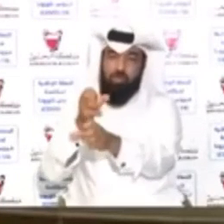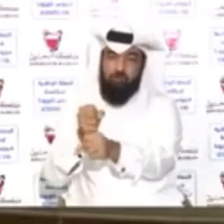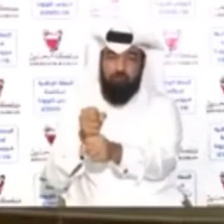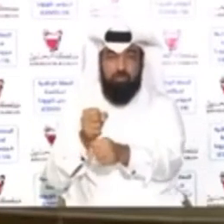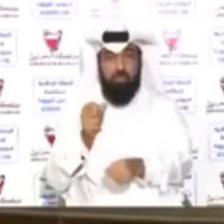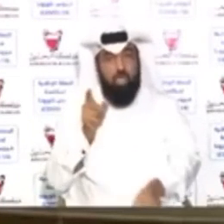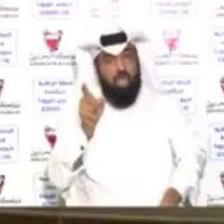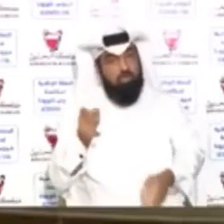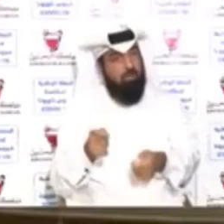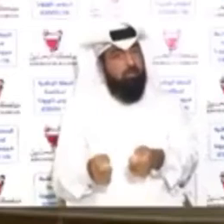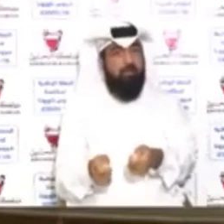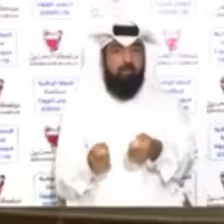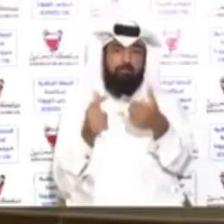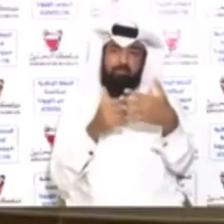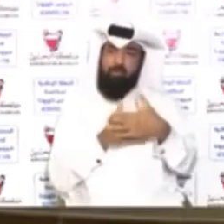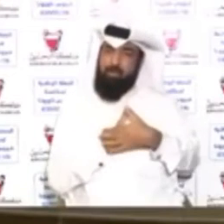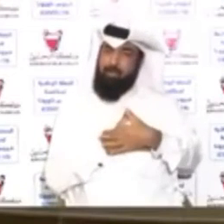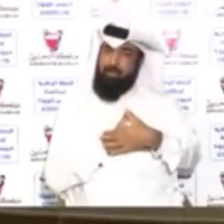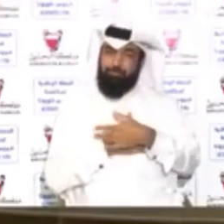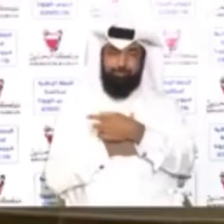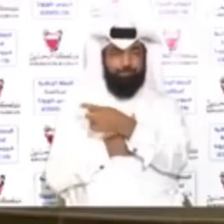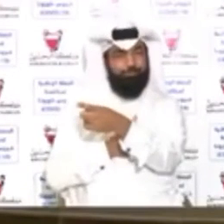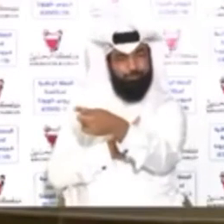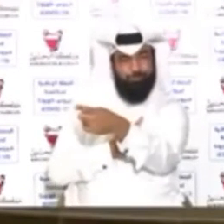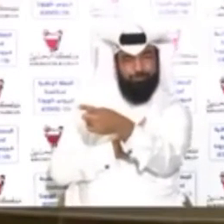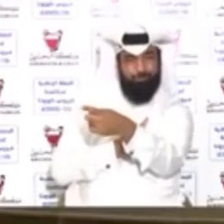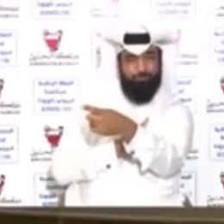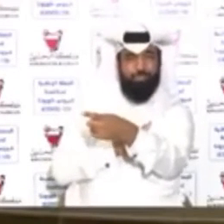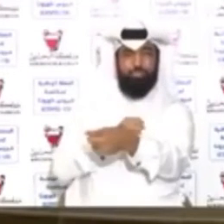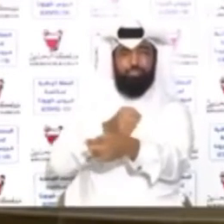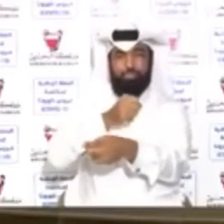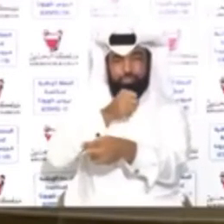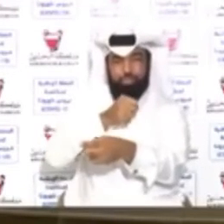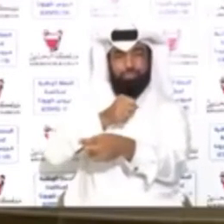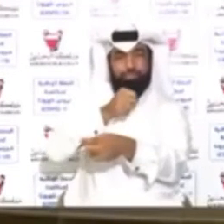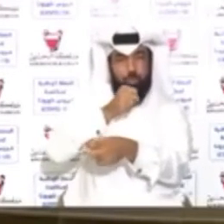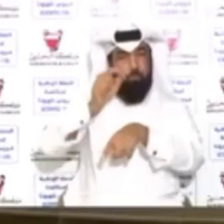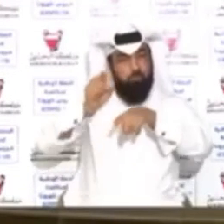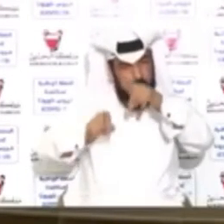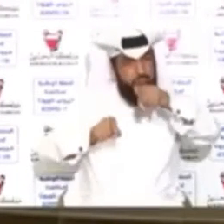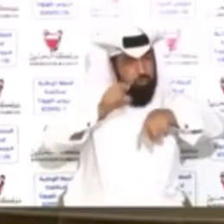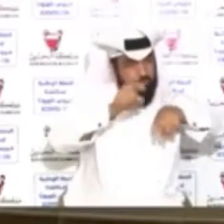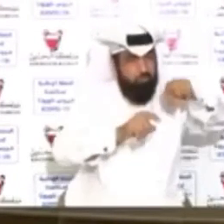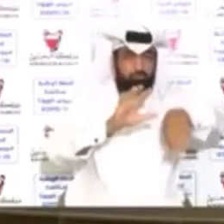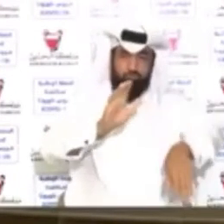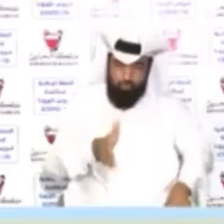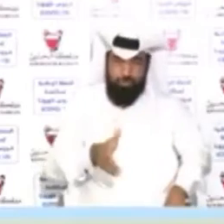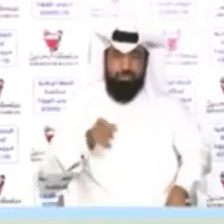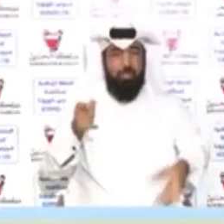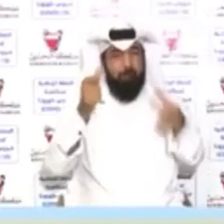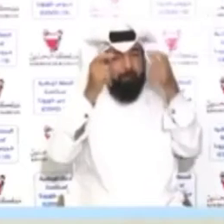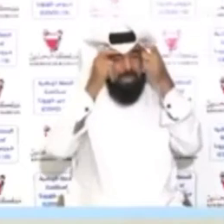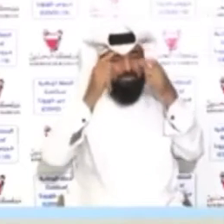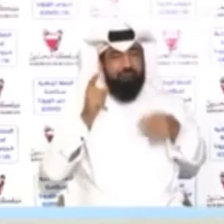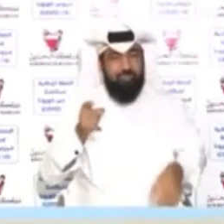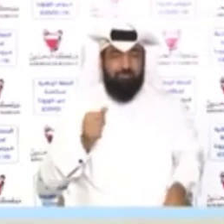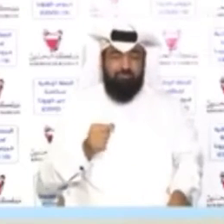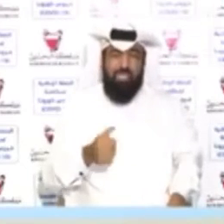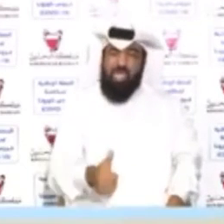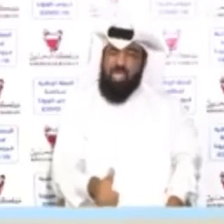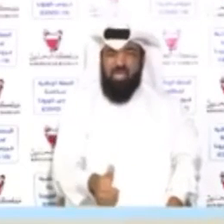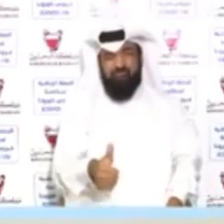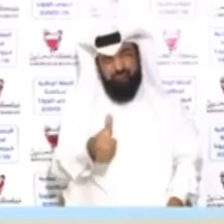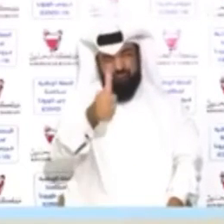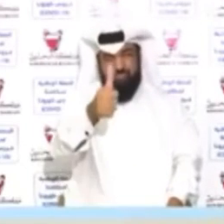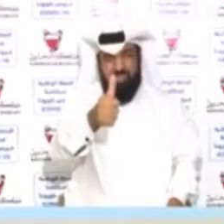من كبار السن وأحبائنا من الناس اللي قد يكون عندهم بعض الأمراض اللي تؤثر على مناعتهم، من الأفضل